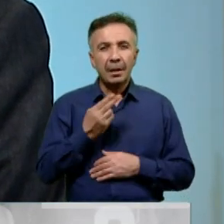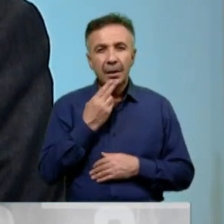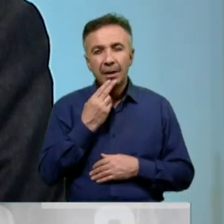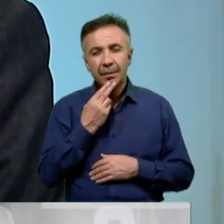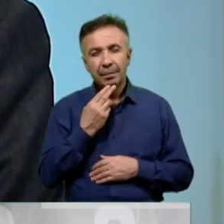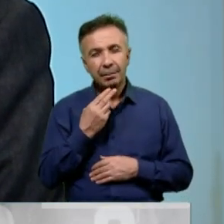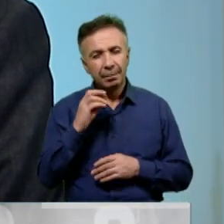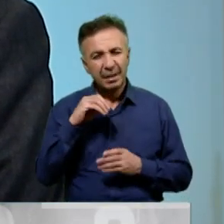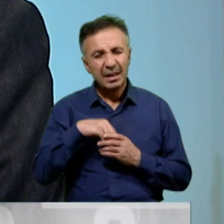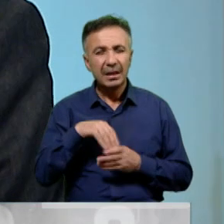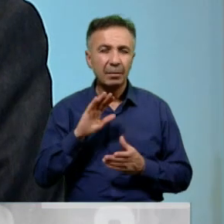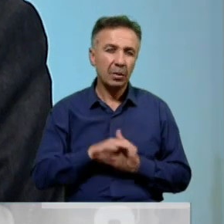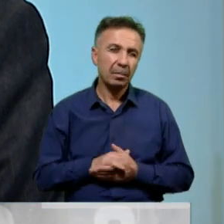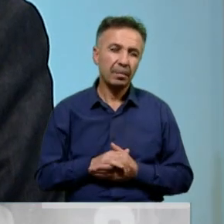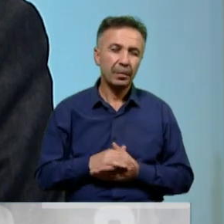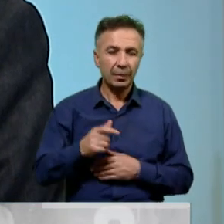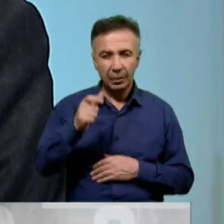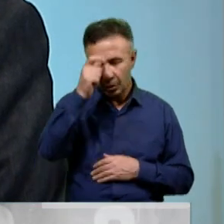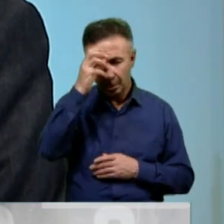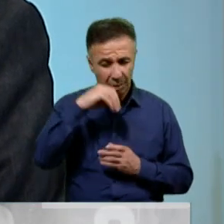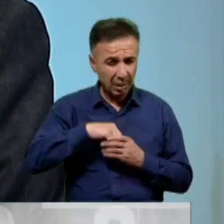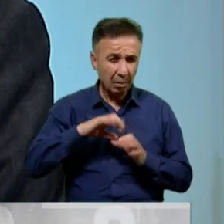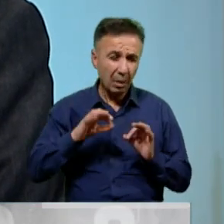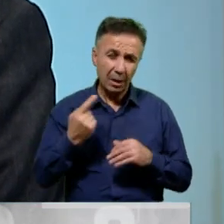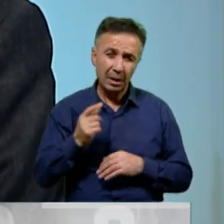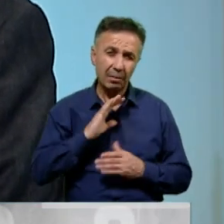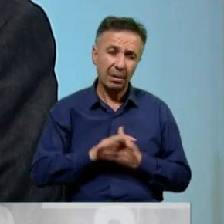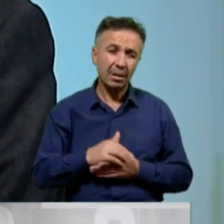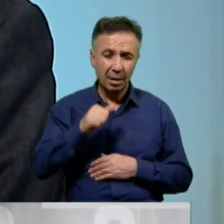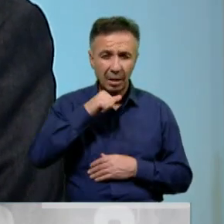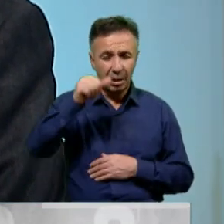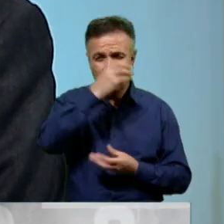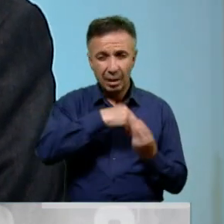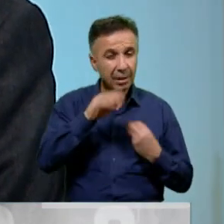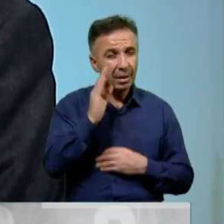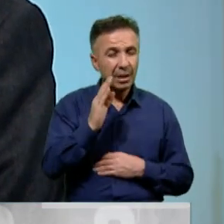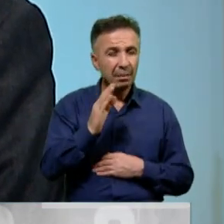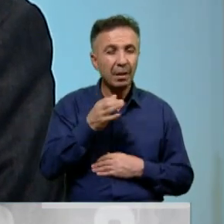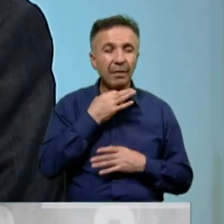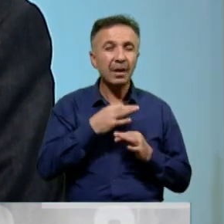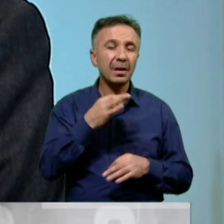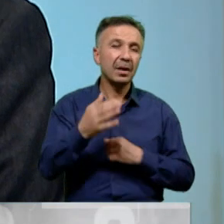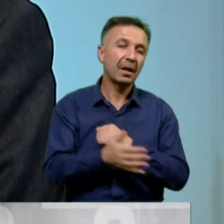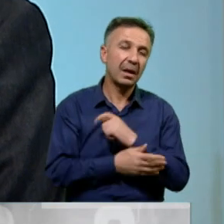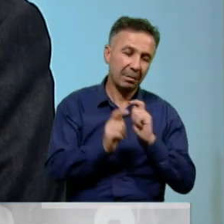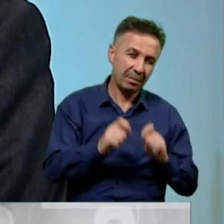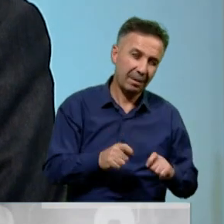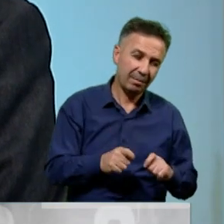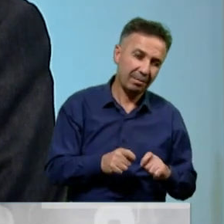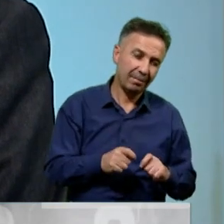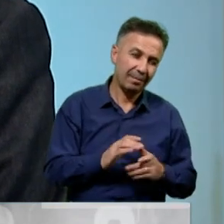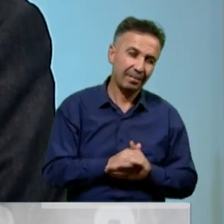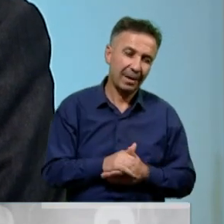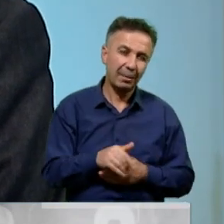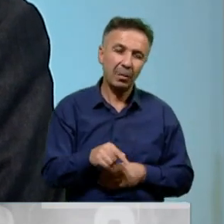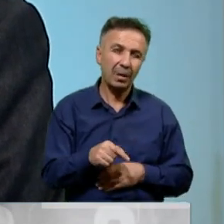için demiyorum, yani ülkemizde de böyle şeyler var. Hacca gideceğine fakire yardım et. Ama o ağızlardan